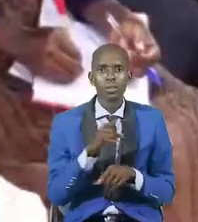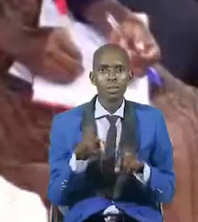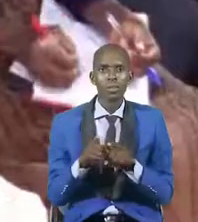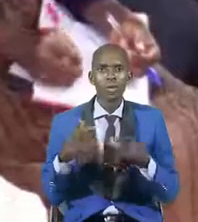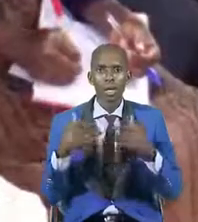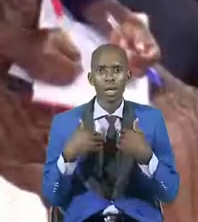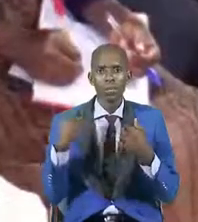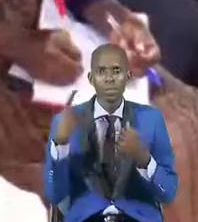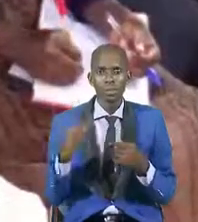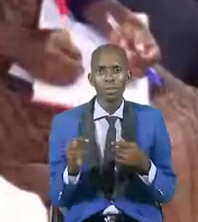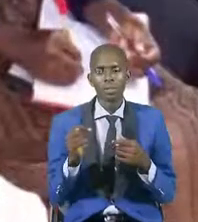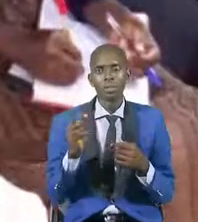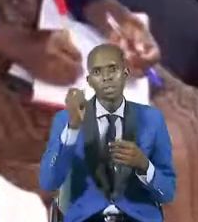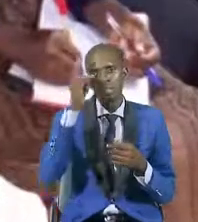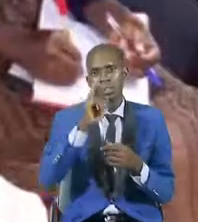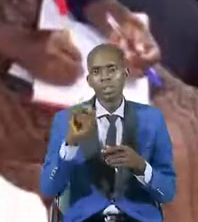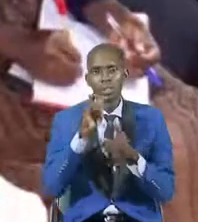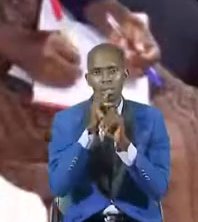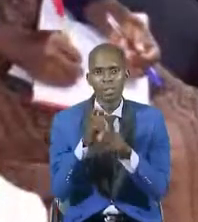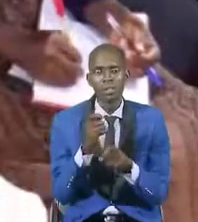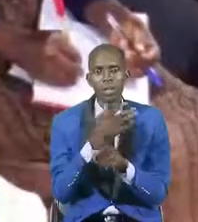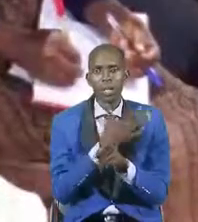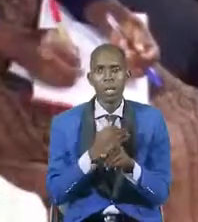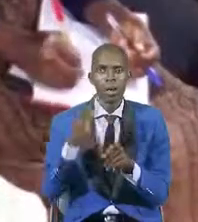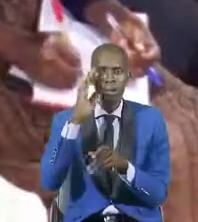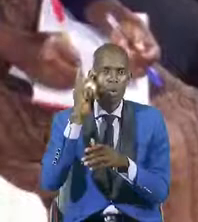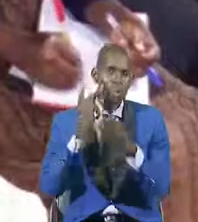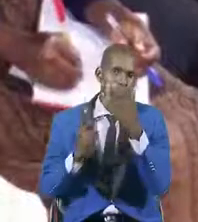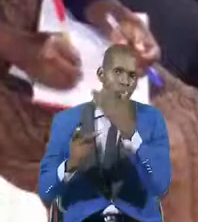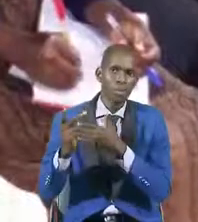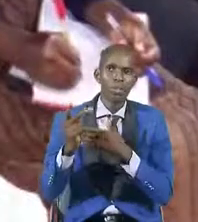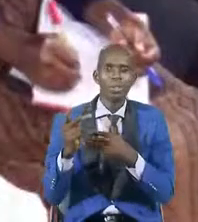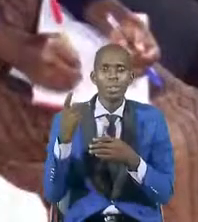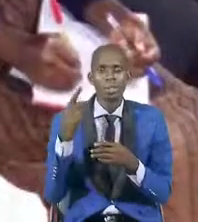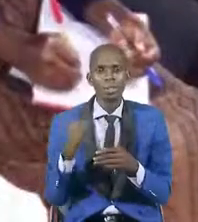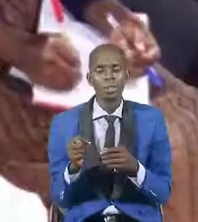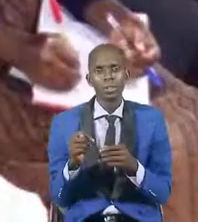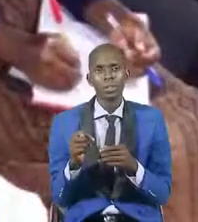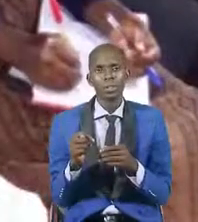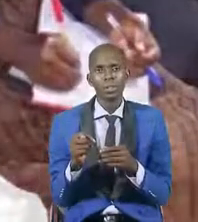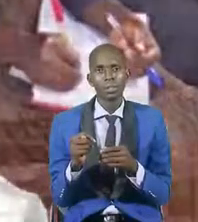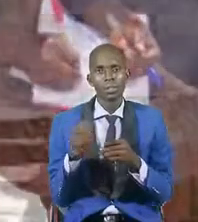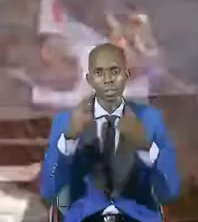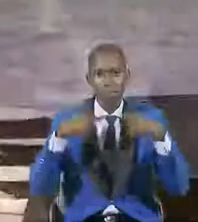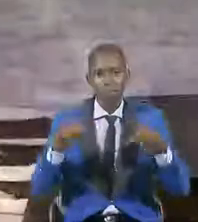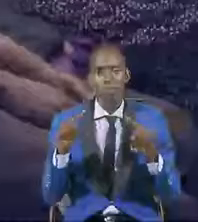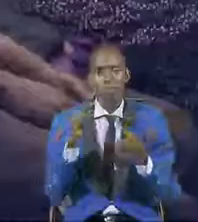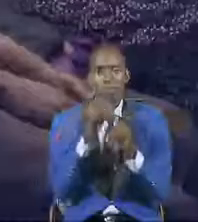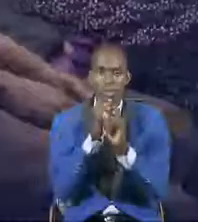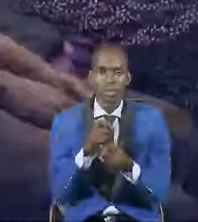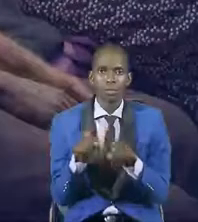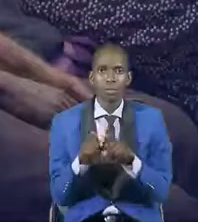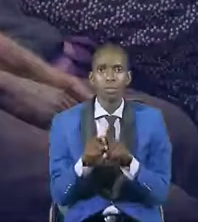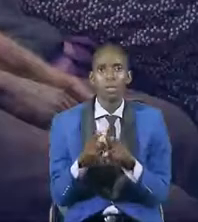avaient même les dons de discernement, ils ont prophétisé des dons de déclaration.